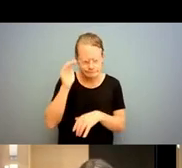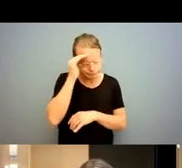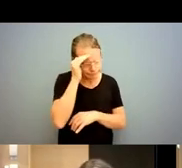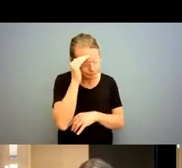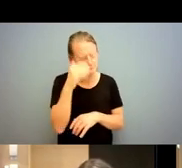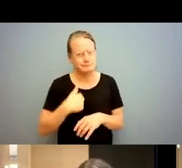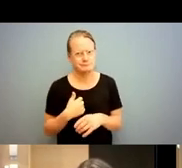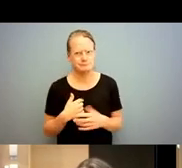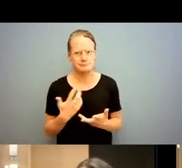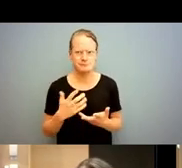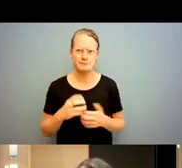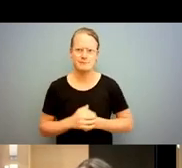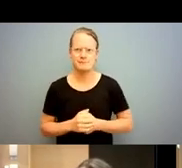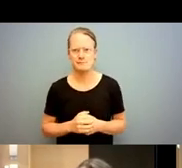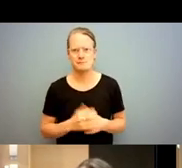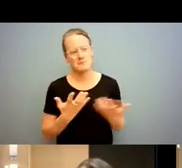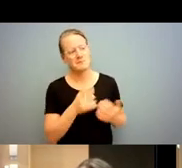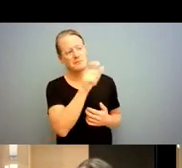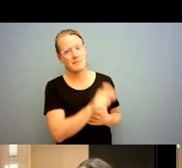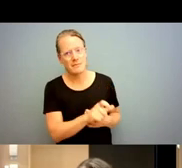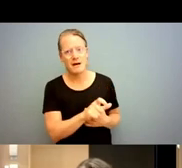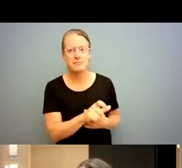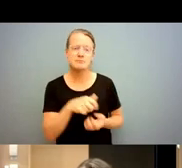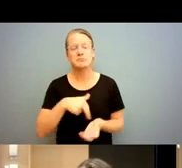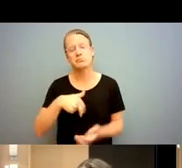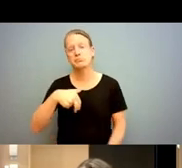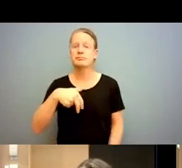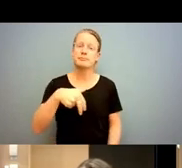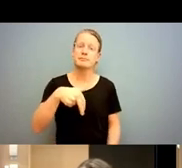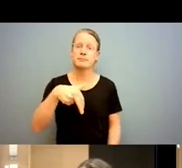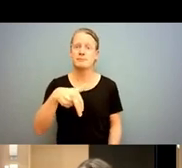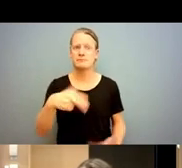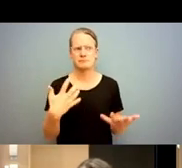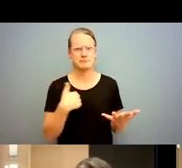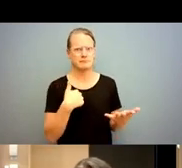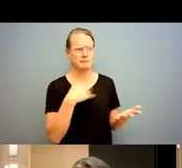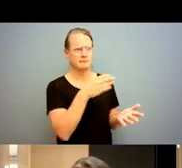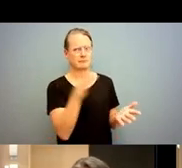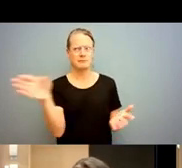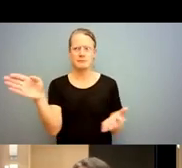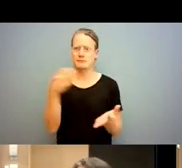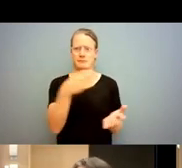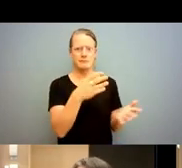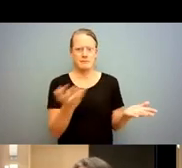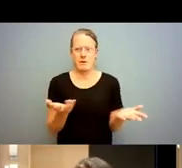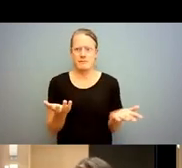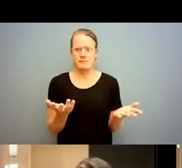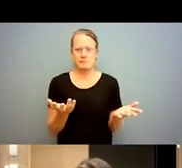koospahtimin. Läh fiinna rustea ma almuhi oamahatsaide koos mun